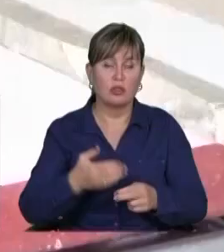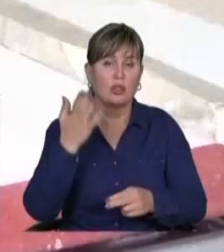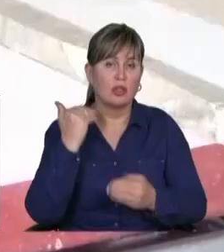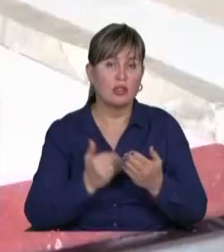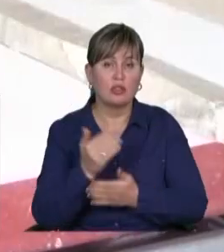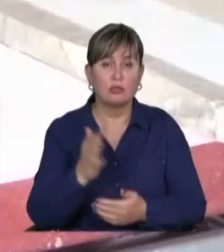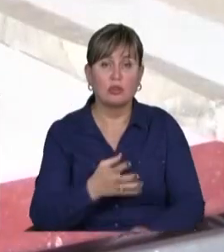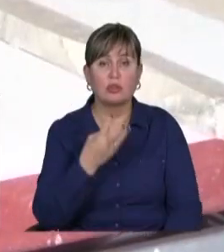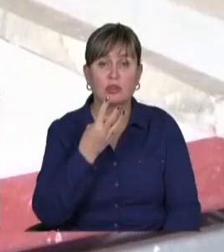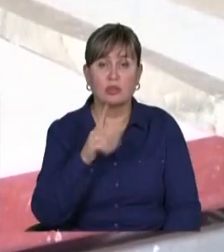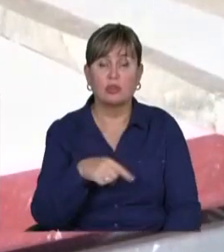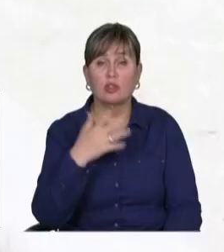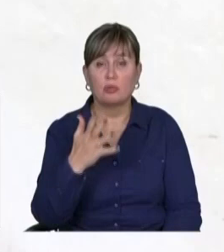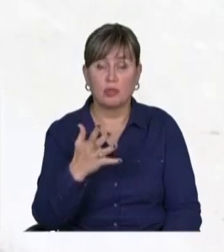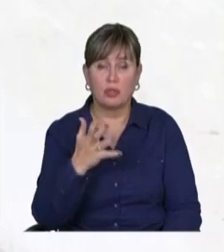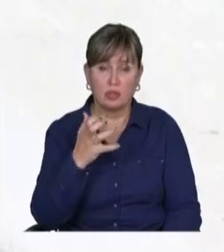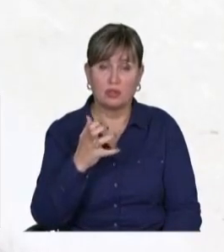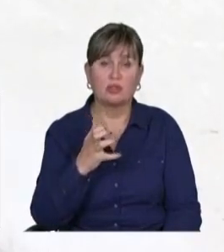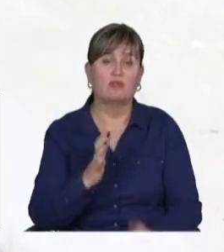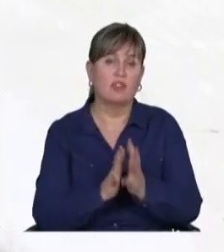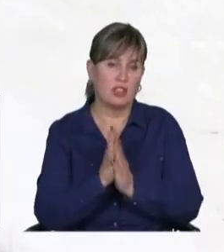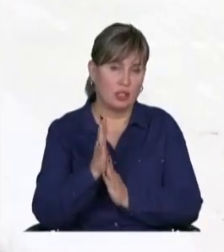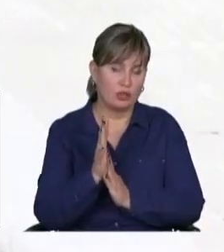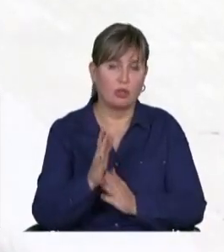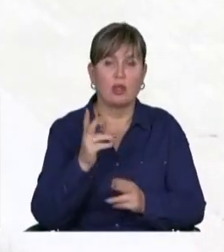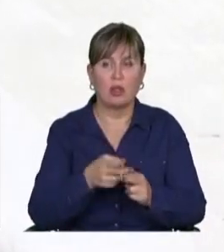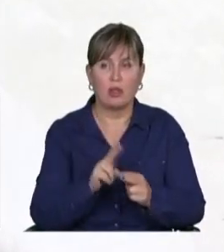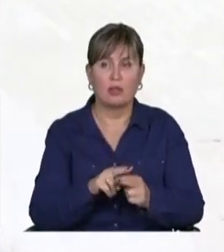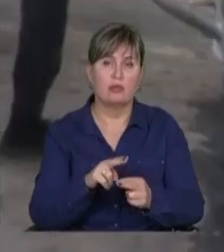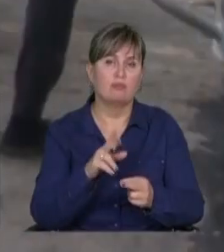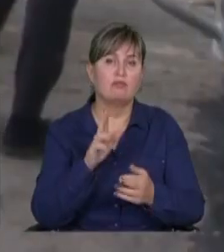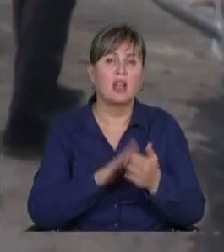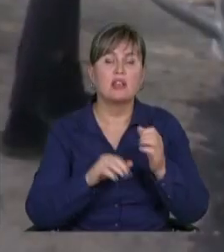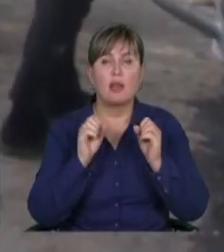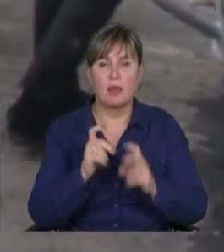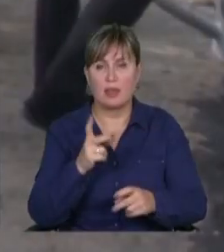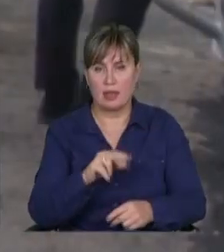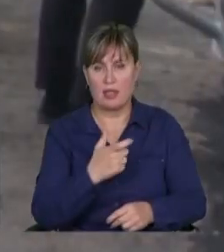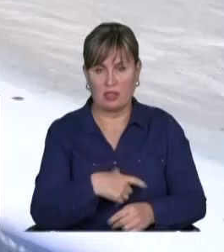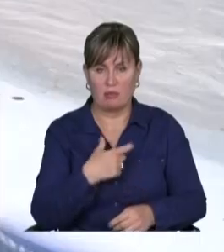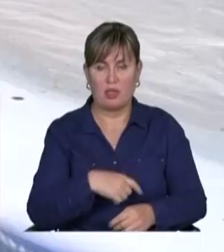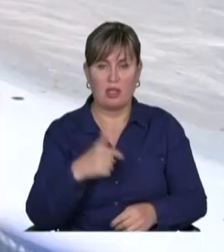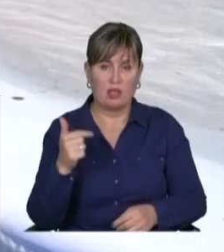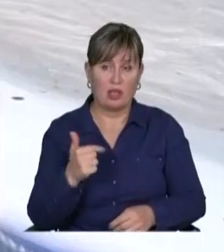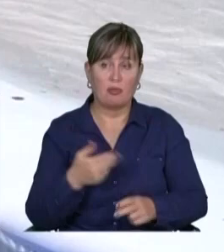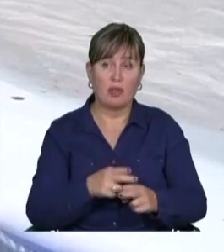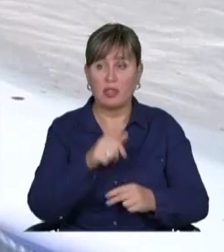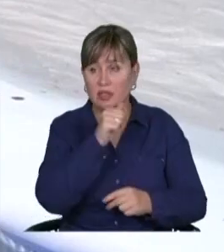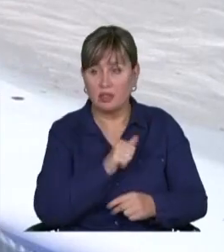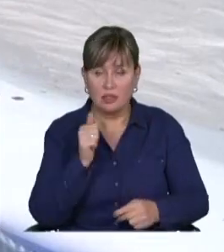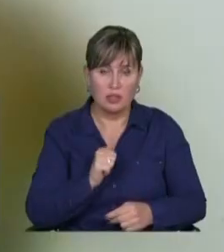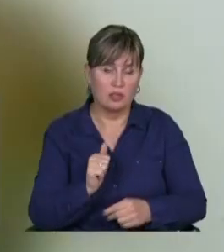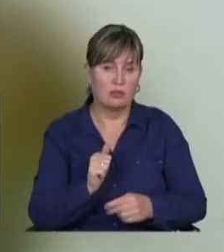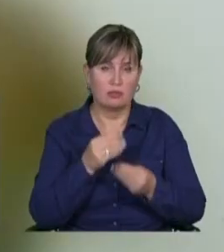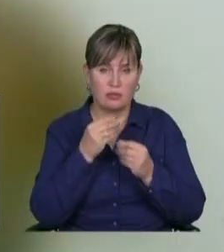превышали 3500 тенге, возрастет. Однако все платежи – это прежде всего подушка безопасности для самих граждан. Поэтому в тень данный сегмент не